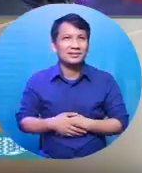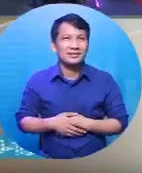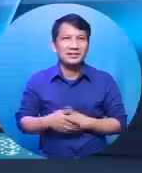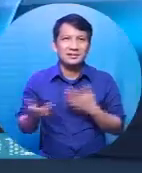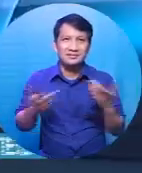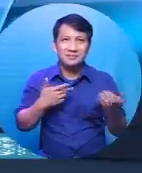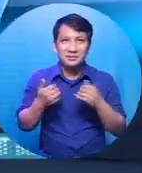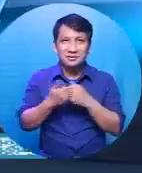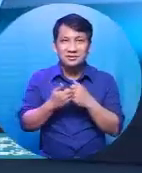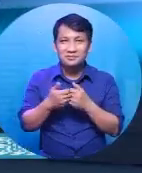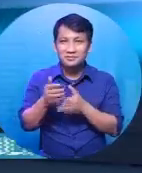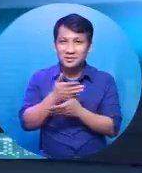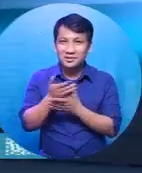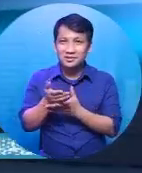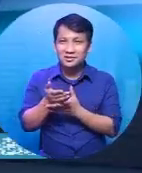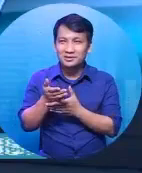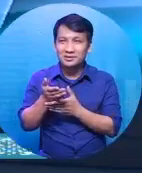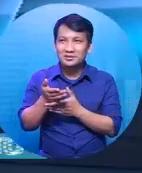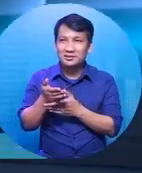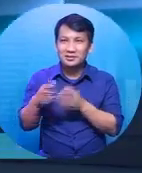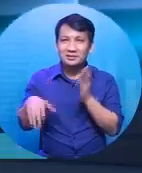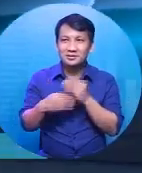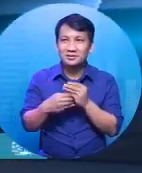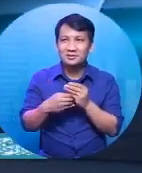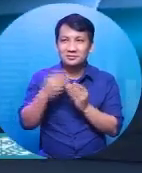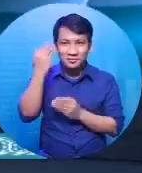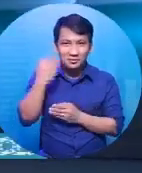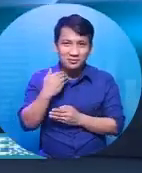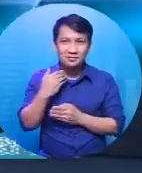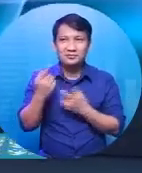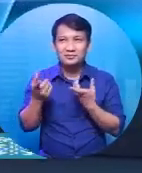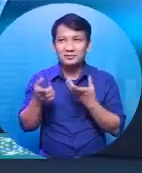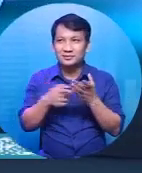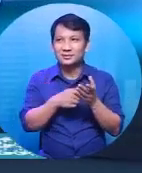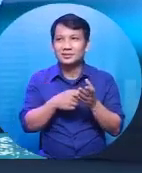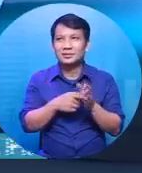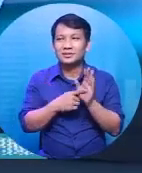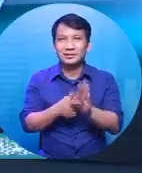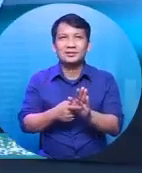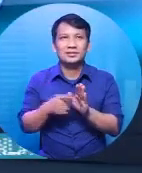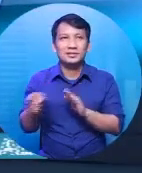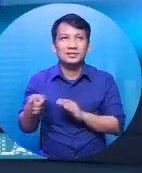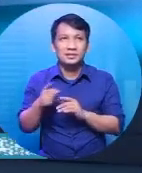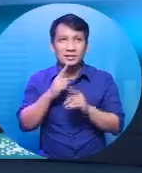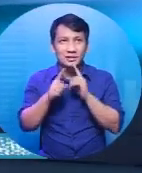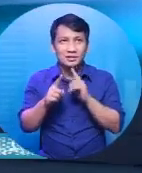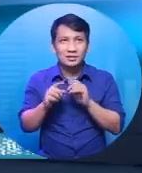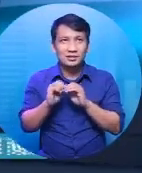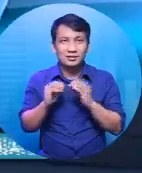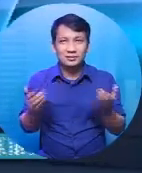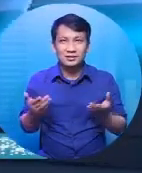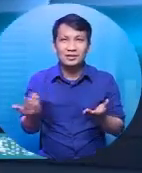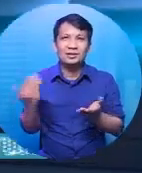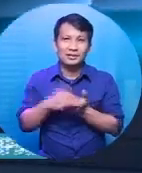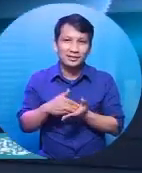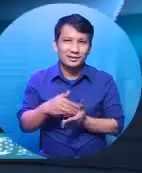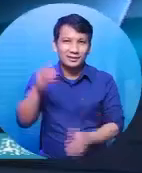mga gap, siya yung mag-fill ng gap na yon. Okay. Makausap na natin. Ah, wala pa rin. O,